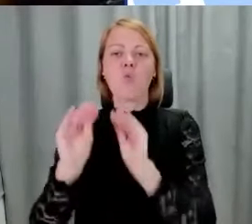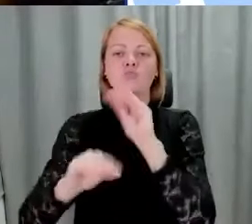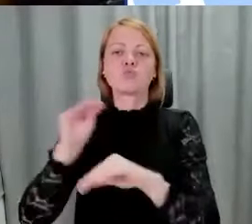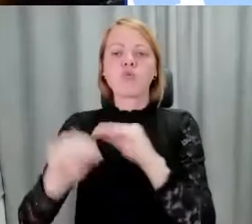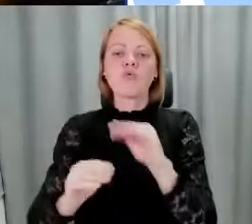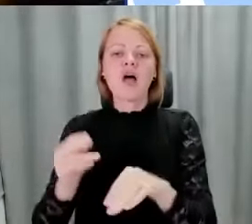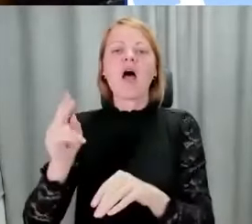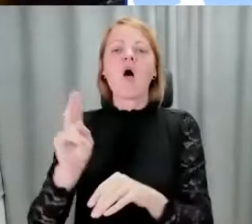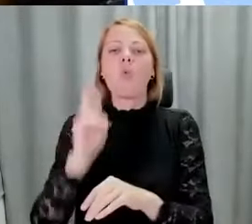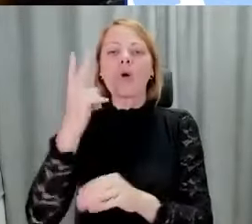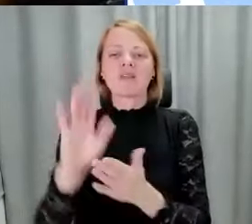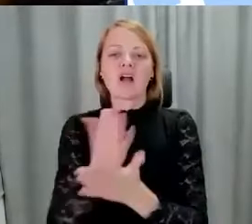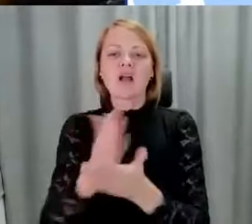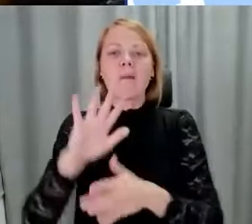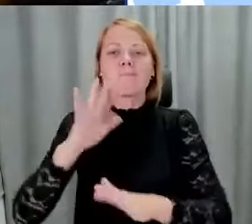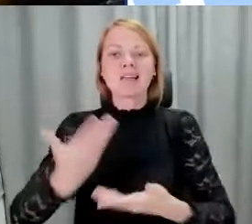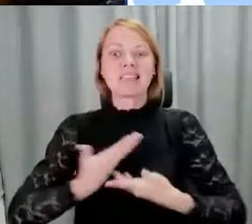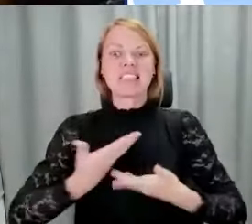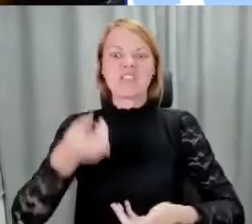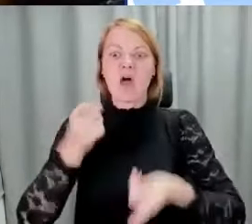nav?